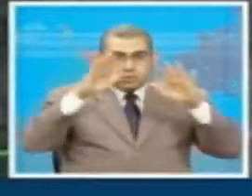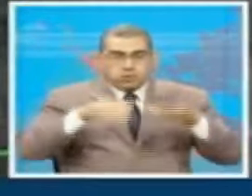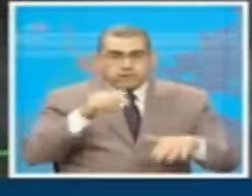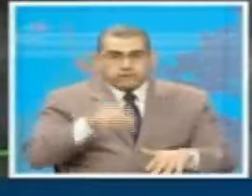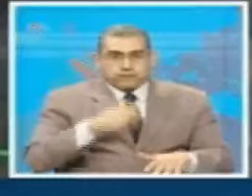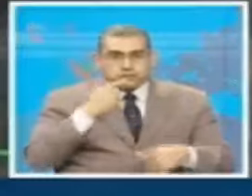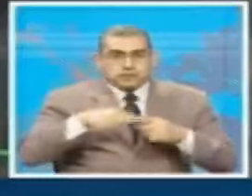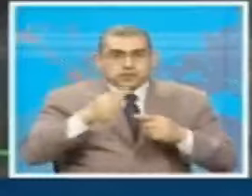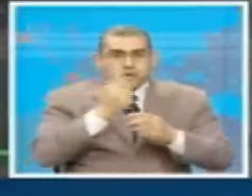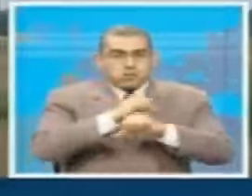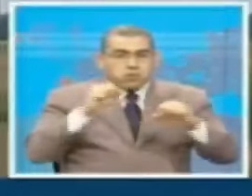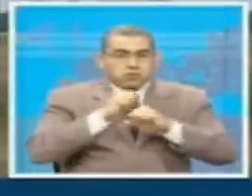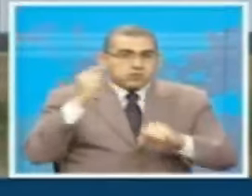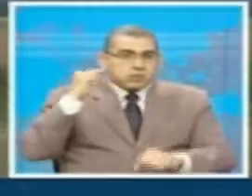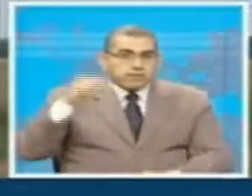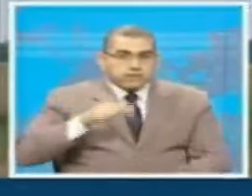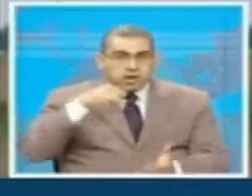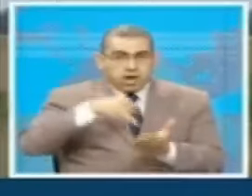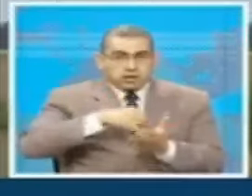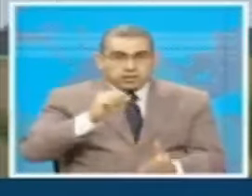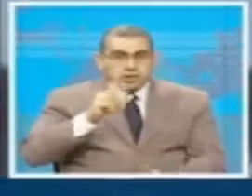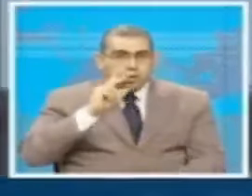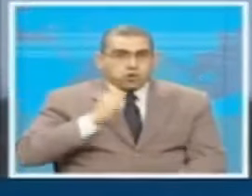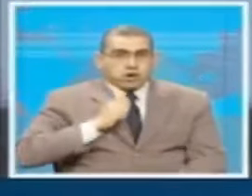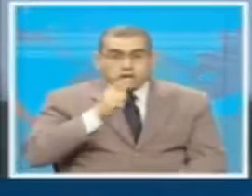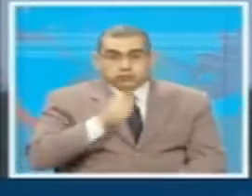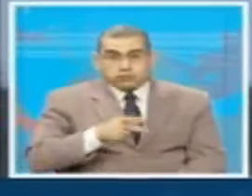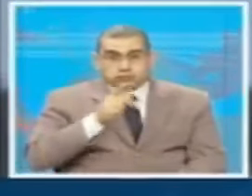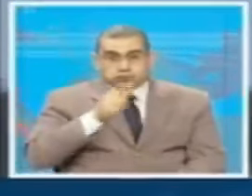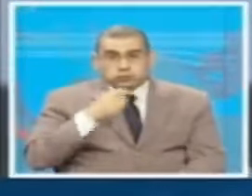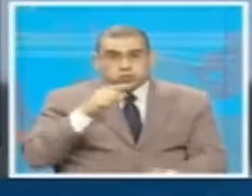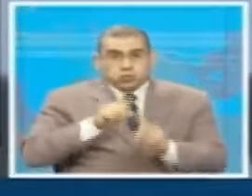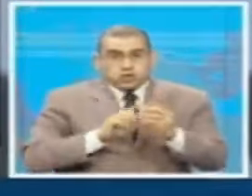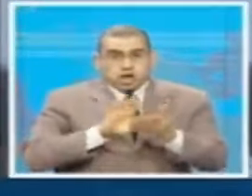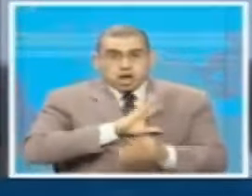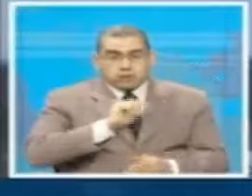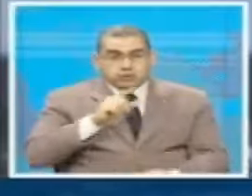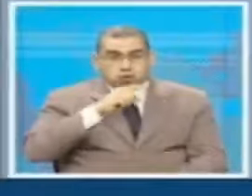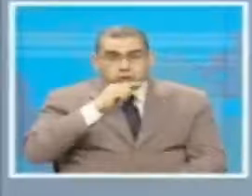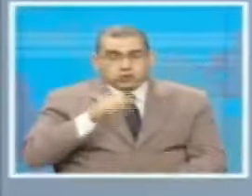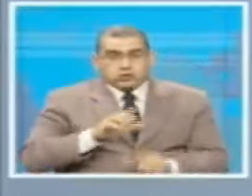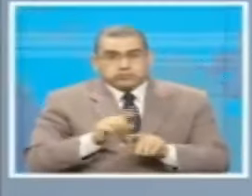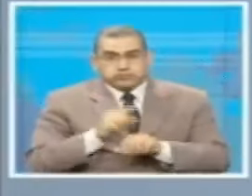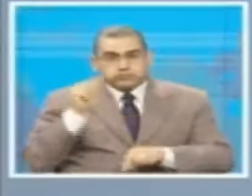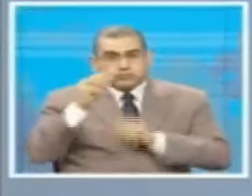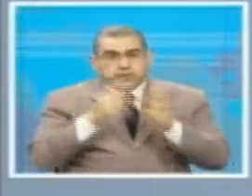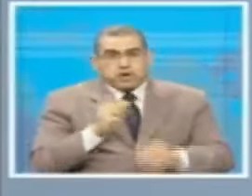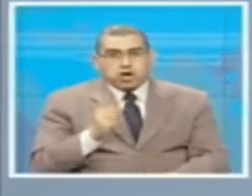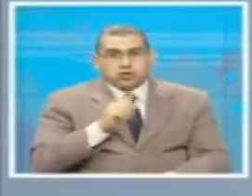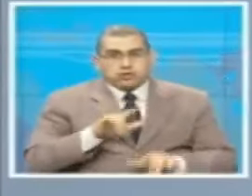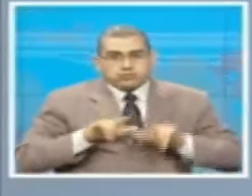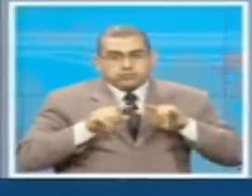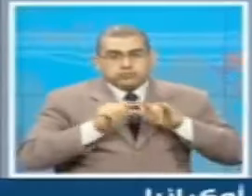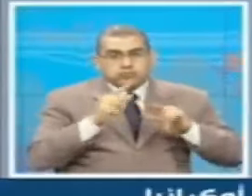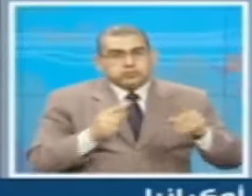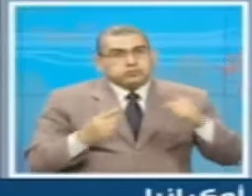ذلك بعد سلسلة من الانفجارات في العاصمة. من جانبها قالت وزارة الدفاع الروسية إن قواتها دمرت 11 طائرة